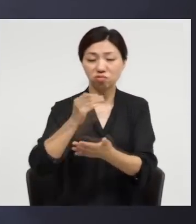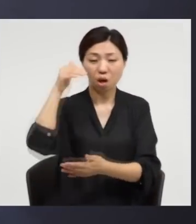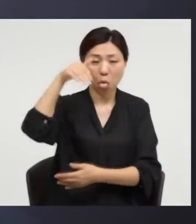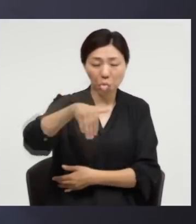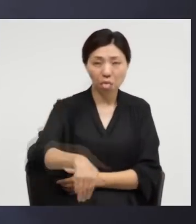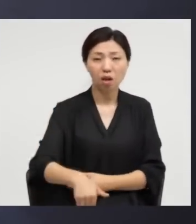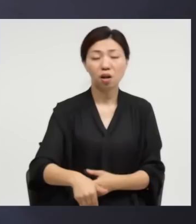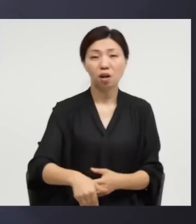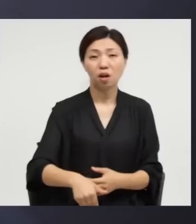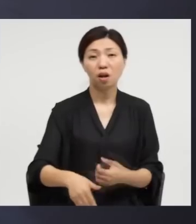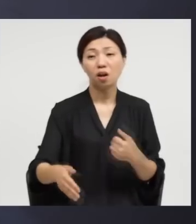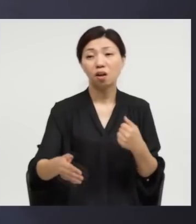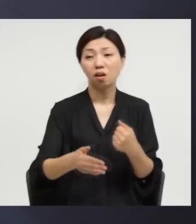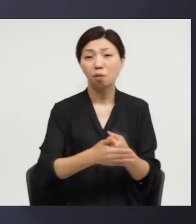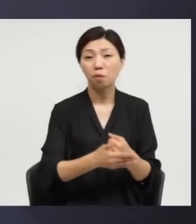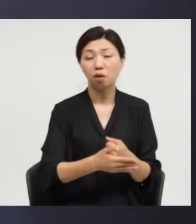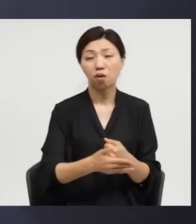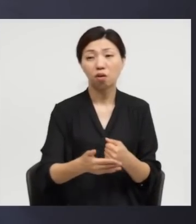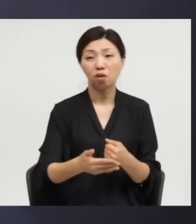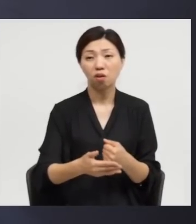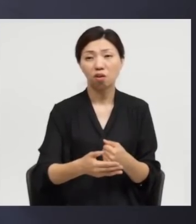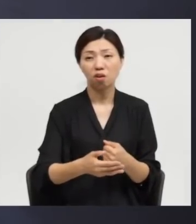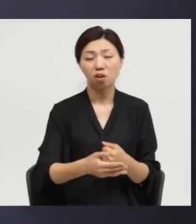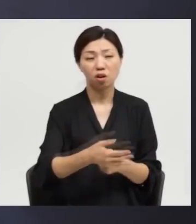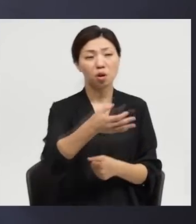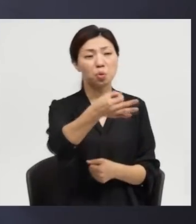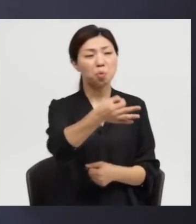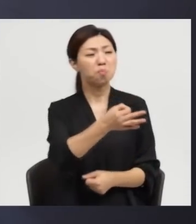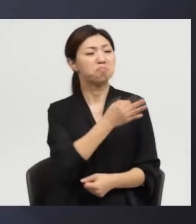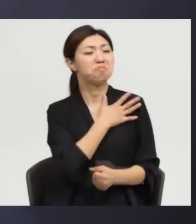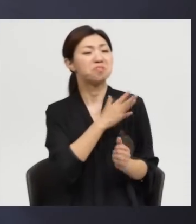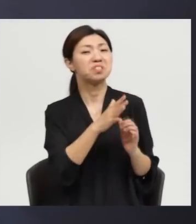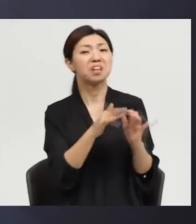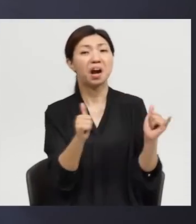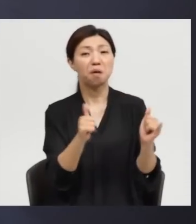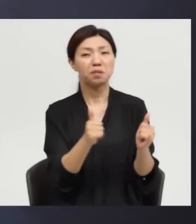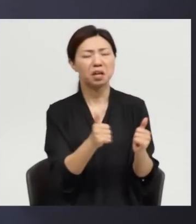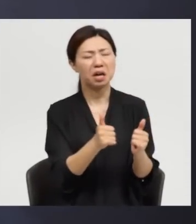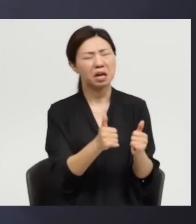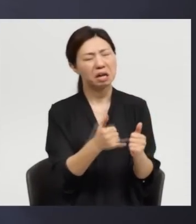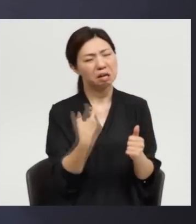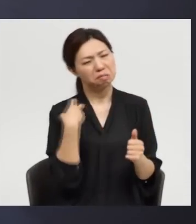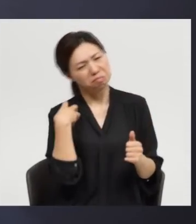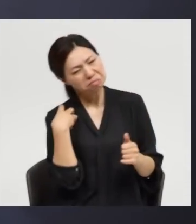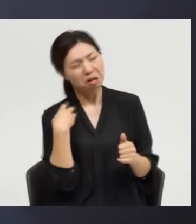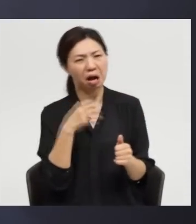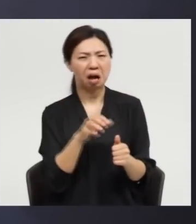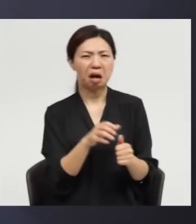하니까 수입이 안 들어오니까 이제 돈 좀 있고 아는